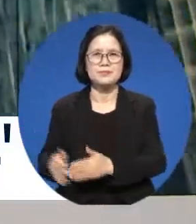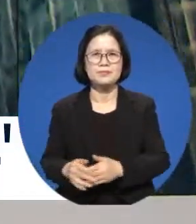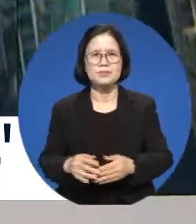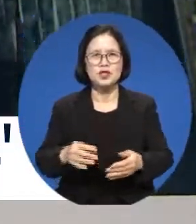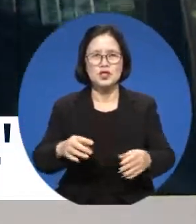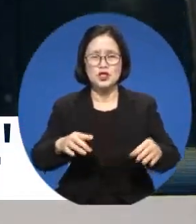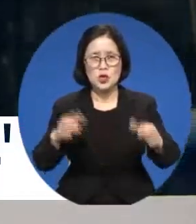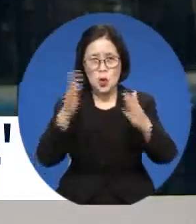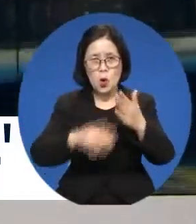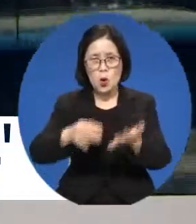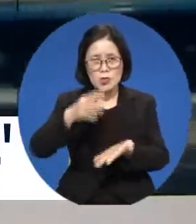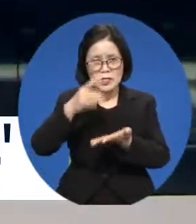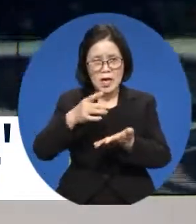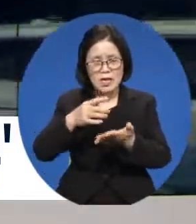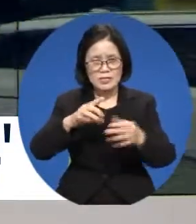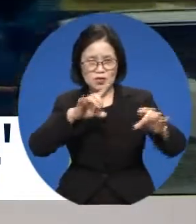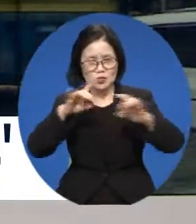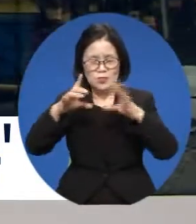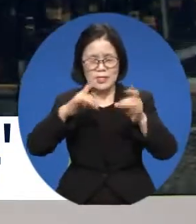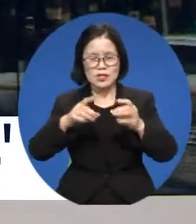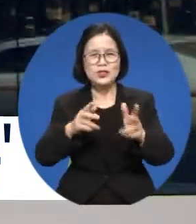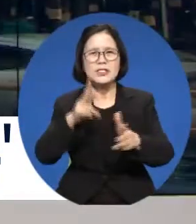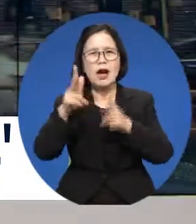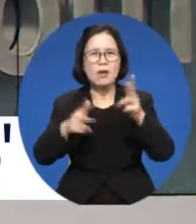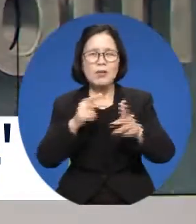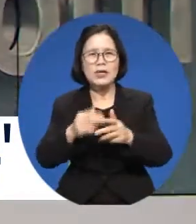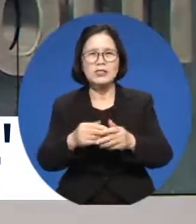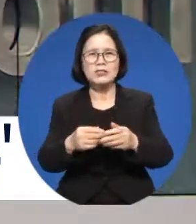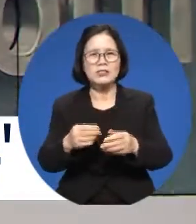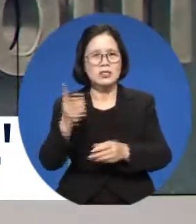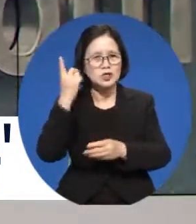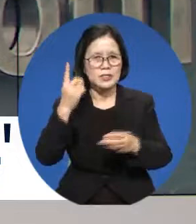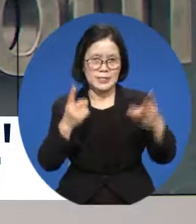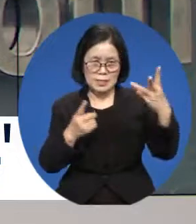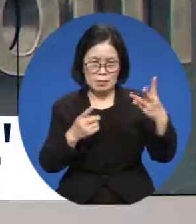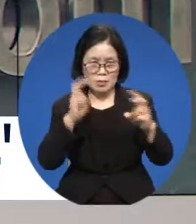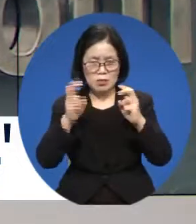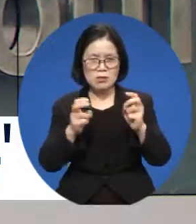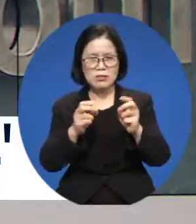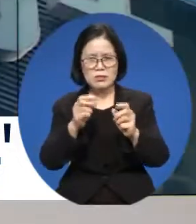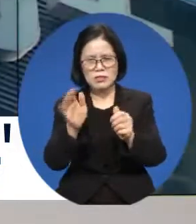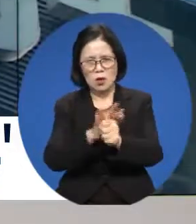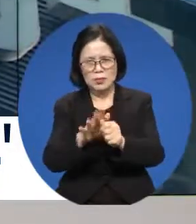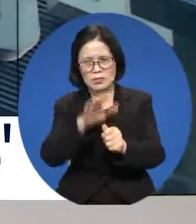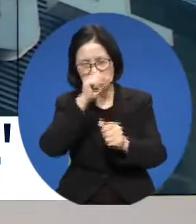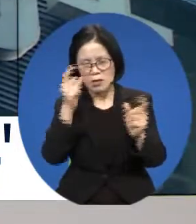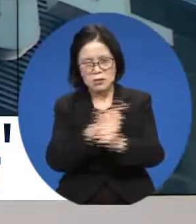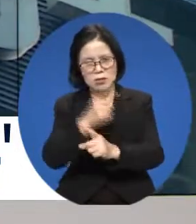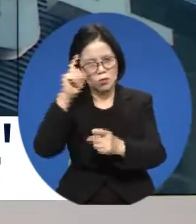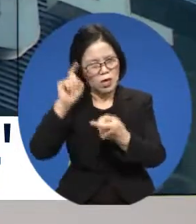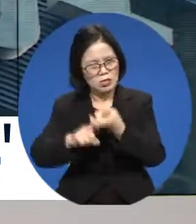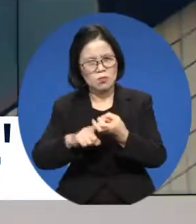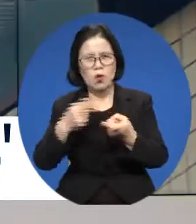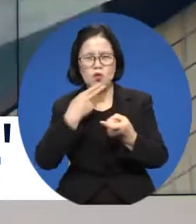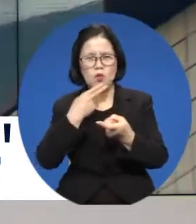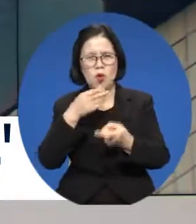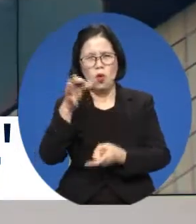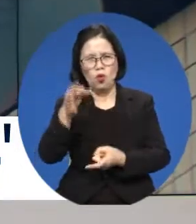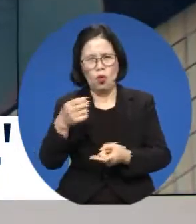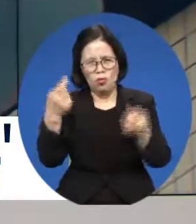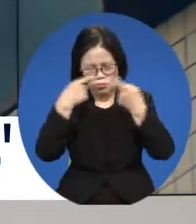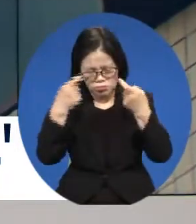공공재인 주파수로 사업을 하는 통신 3사가 서비스 개선엔 관심이 없고 돈벌이에만 급급하다고